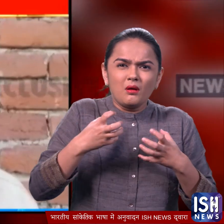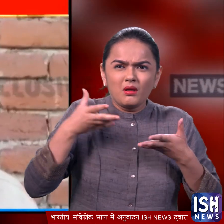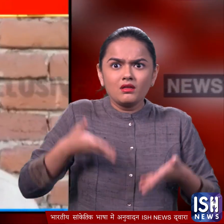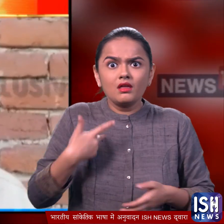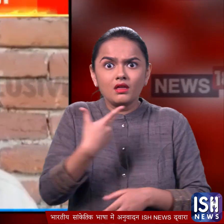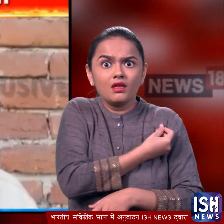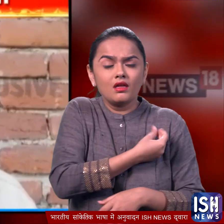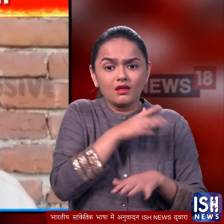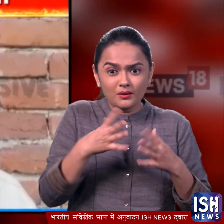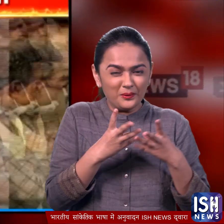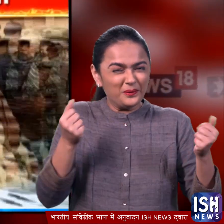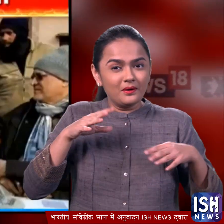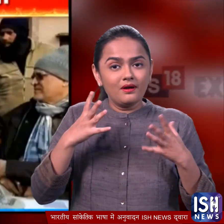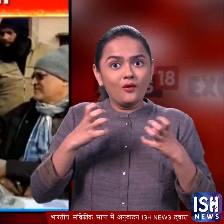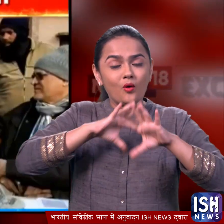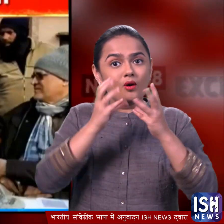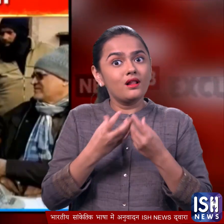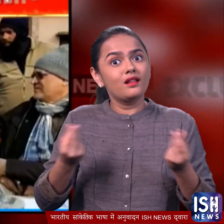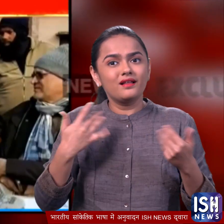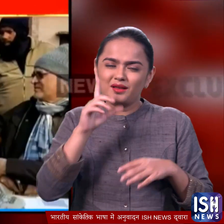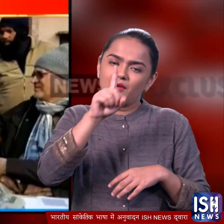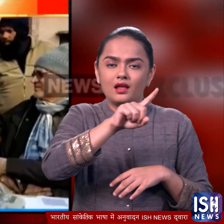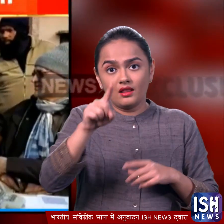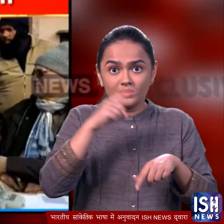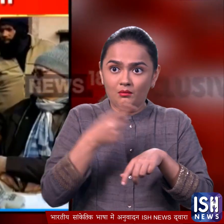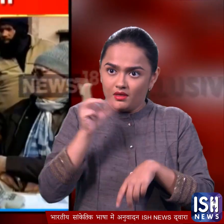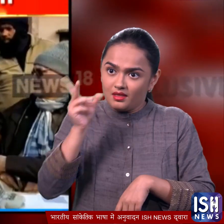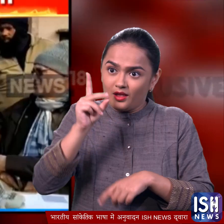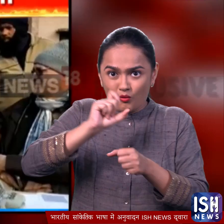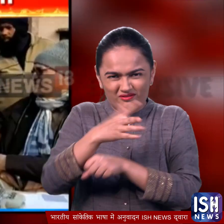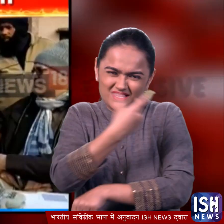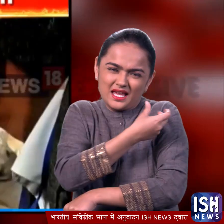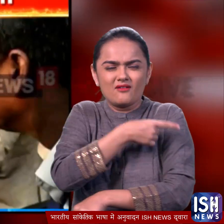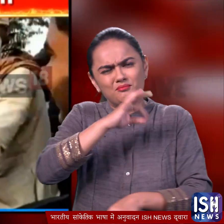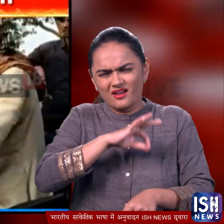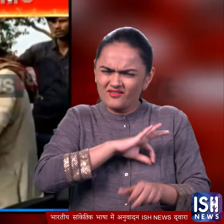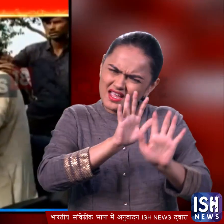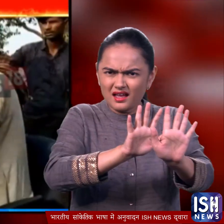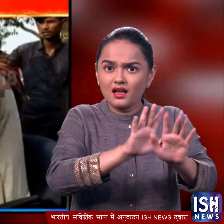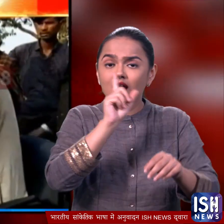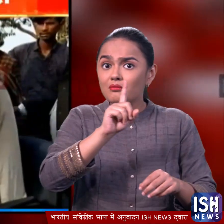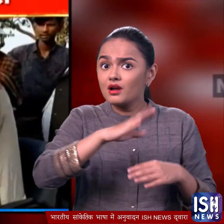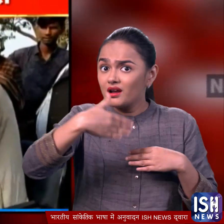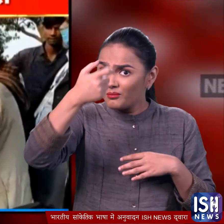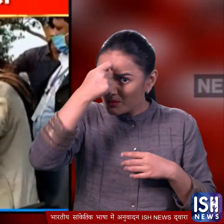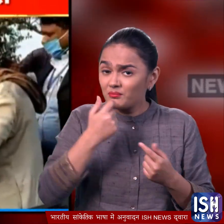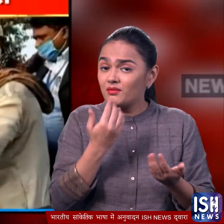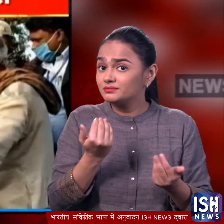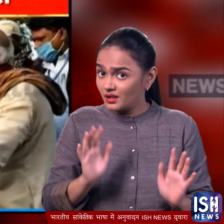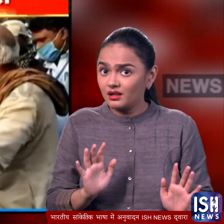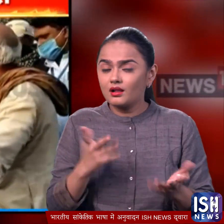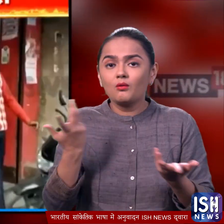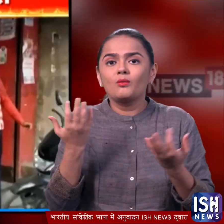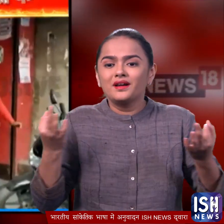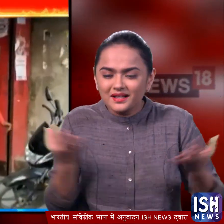रहते, दर्द होता हुआ, दर्द मेरा खत्म हो गया है। भले ही 11 बार कोरोना के टीके लगवाने से बुजुर्ग को फायदा हुआ हो, लेकिन ये दावा उनके लिए मुसीबत का